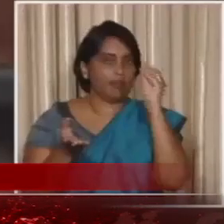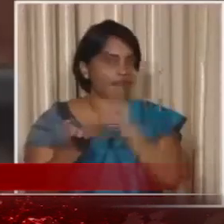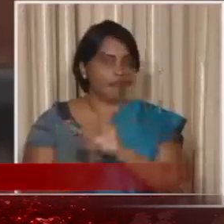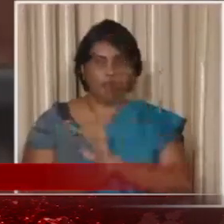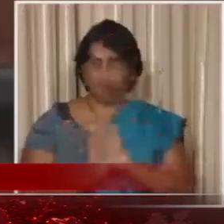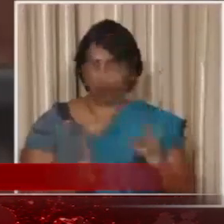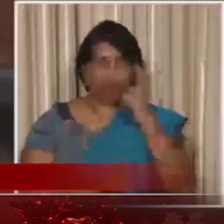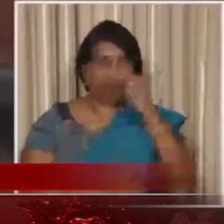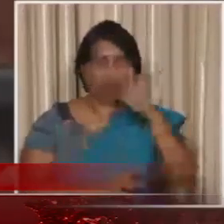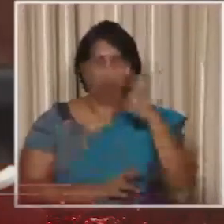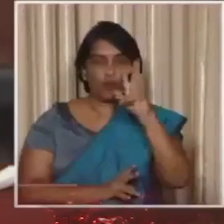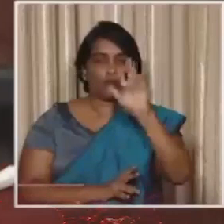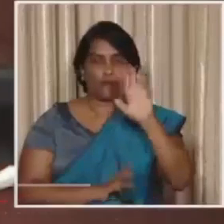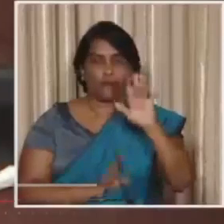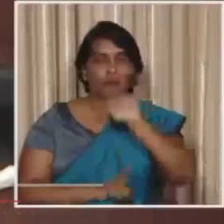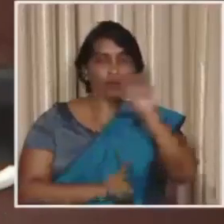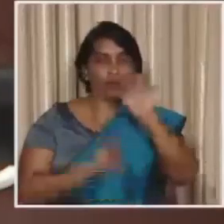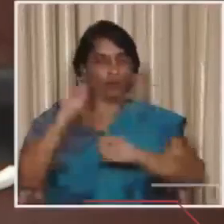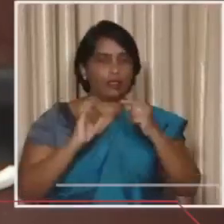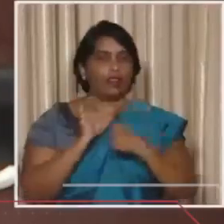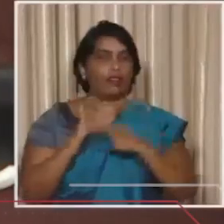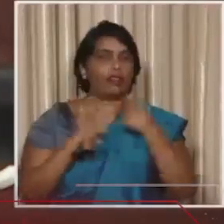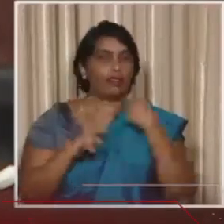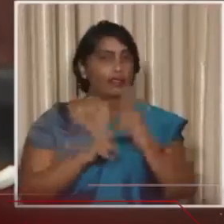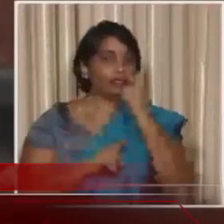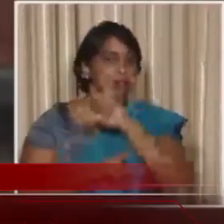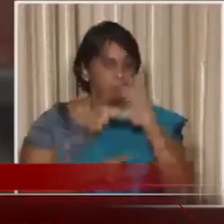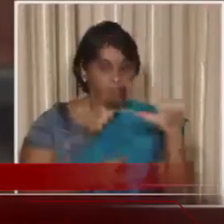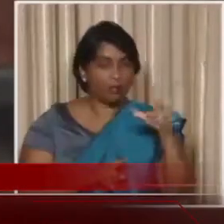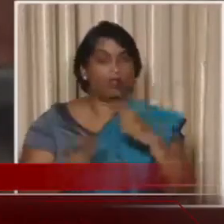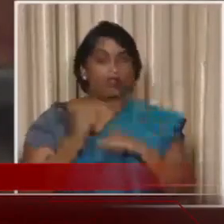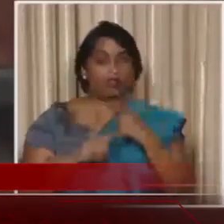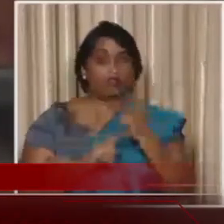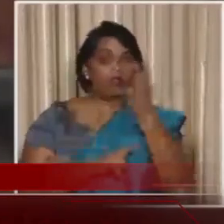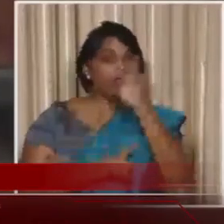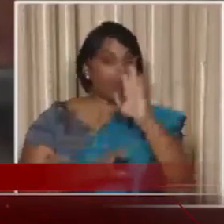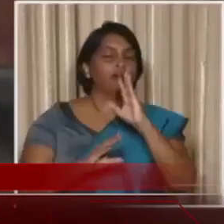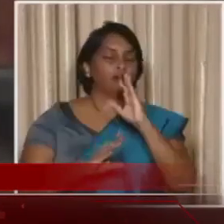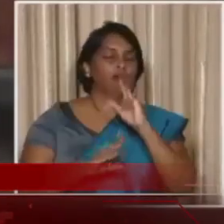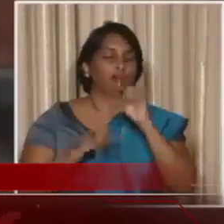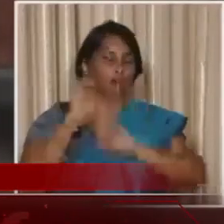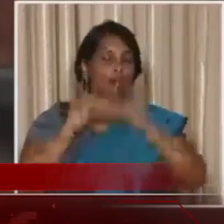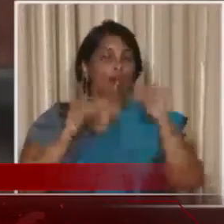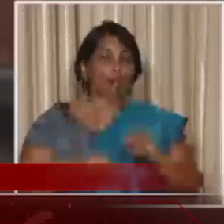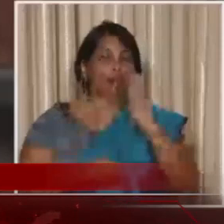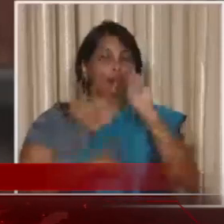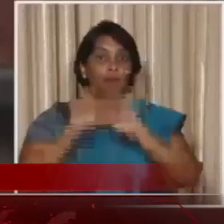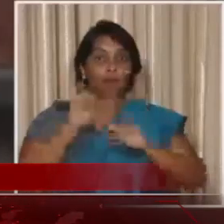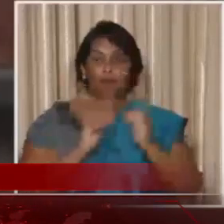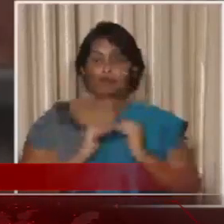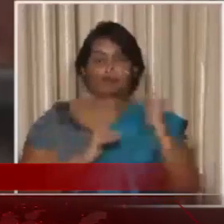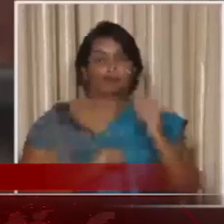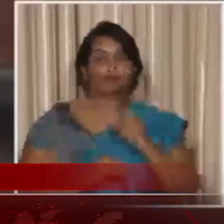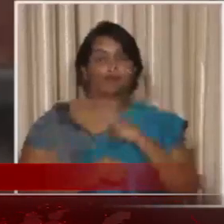Ekda sama saya tsunami, sirdah ke bawah dagehuwa. Didas dahate, eba de sirdah hatre kara. Dan tamu nasala sirdhiya kara nadeno. Mama